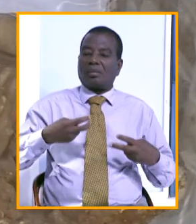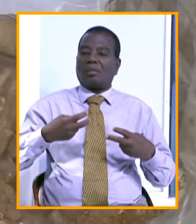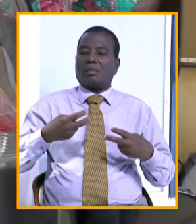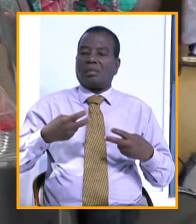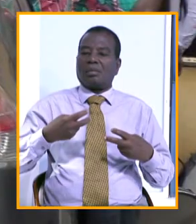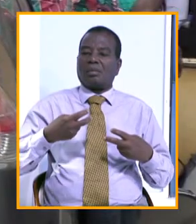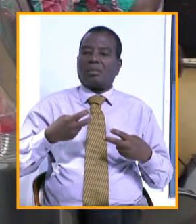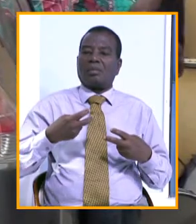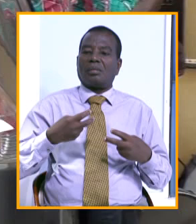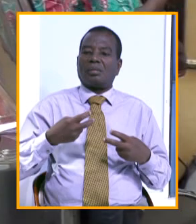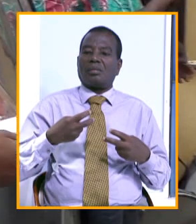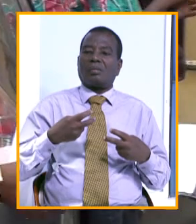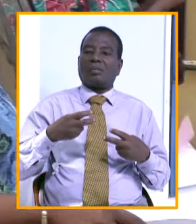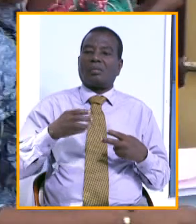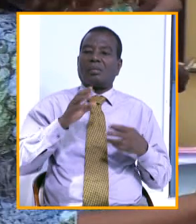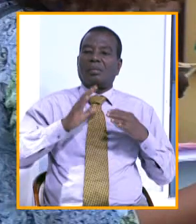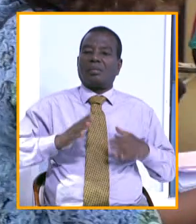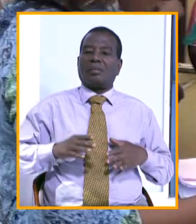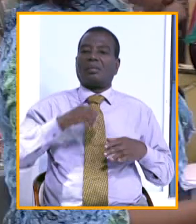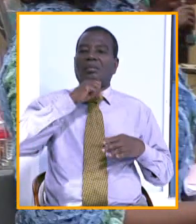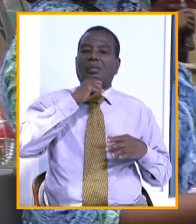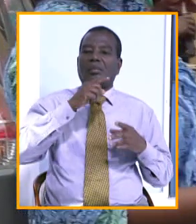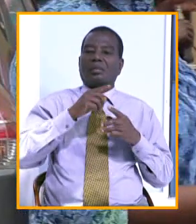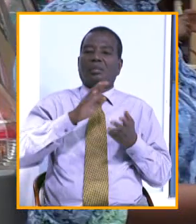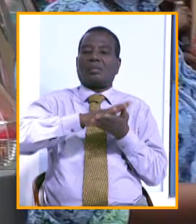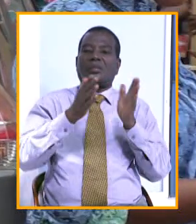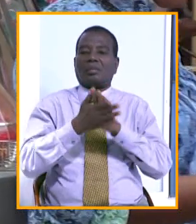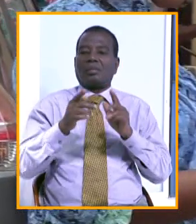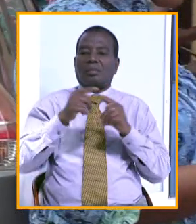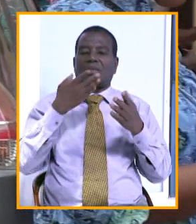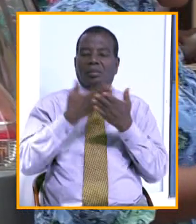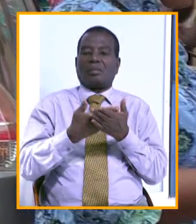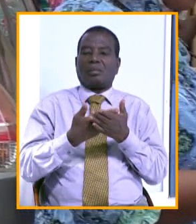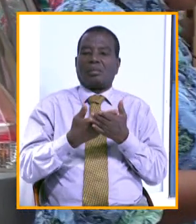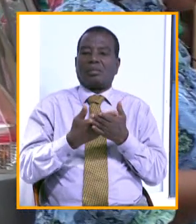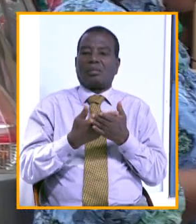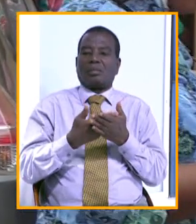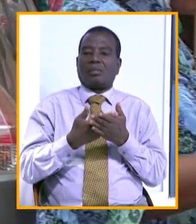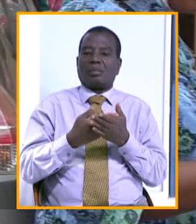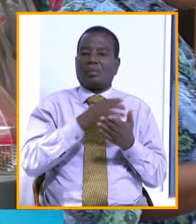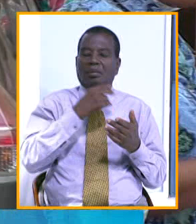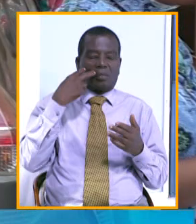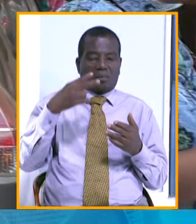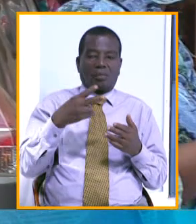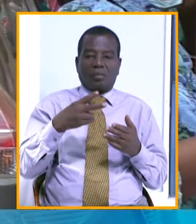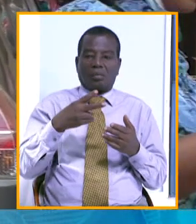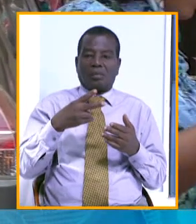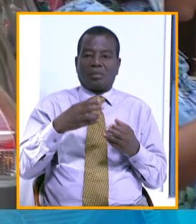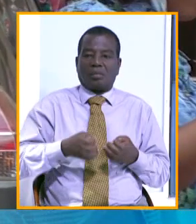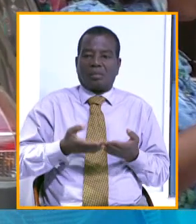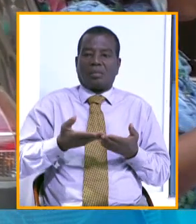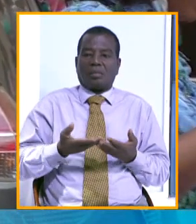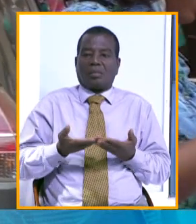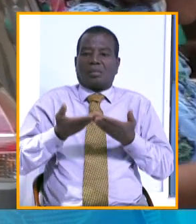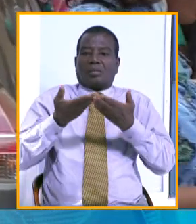l'économie ivoirienne. Le code minier est devenu très attractif. Donc, on assiste à un essor